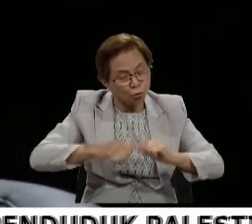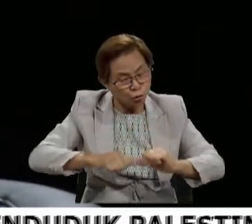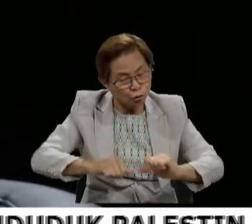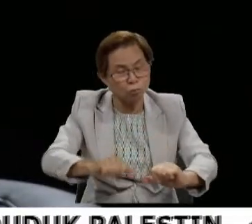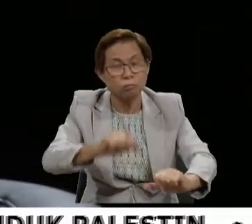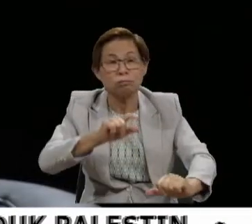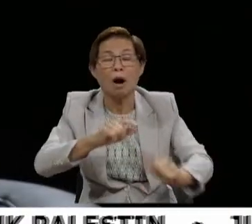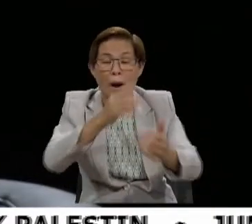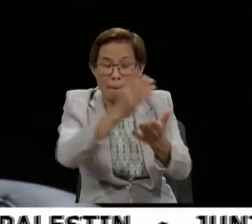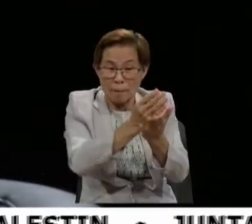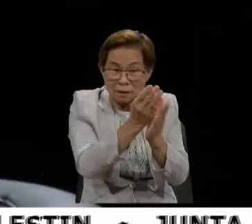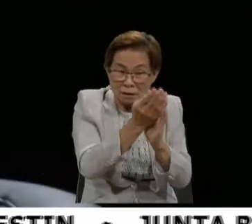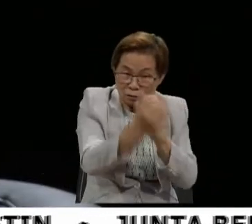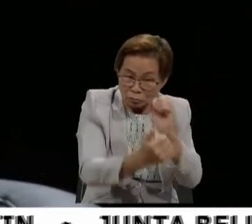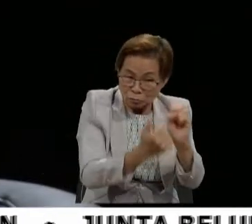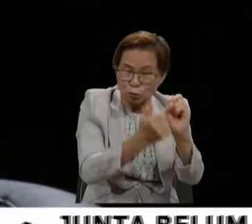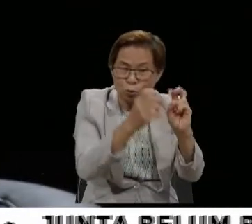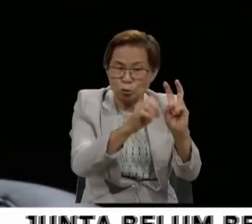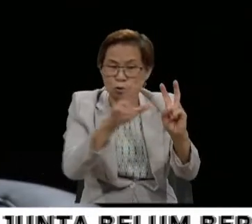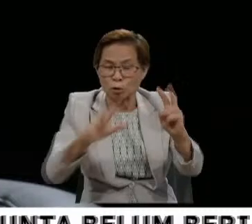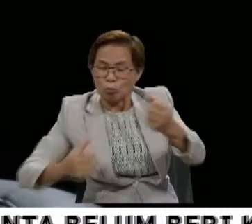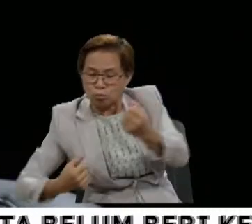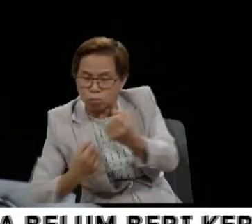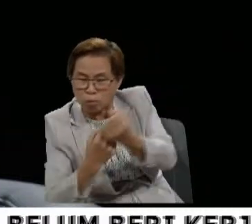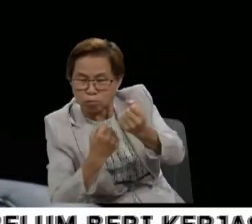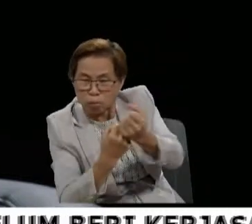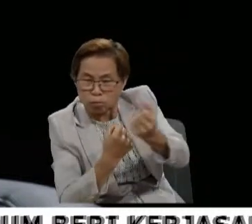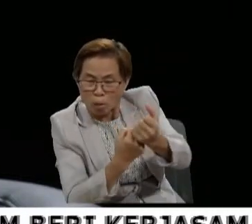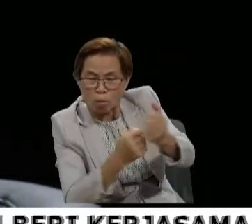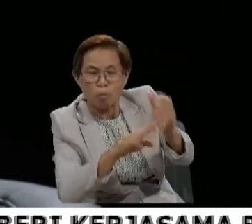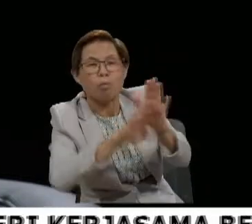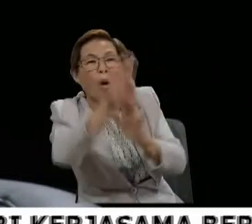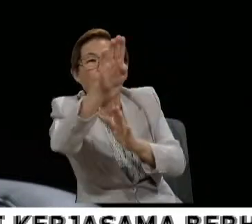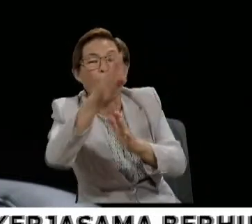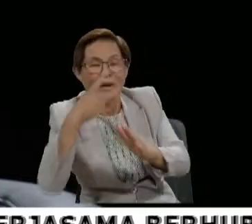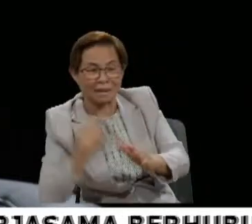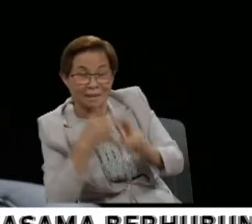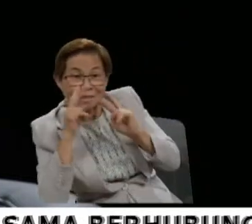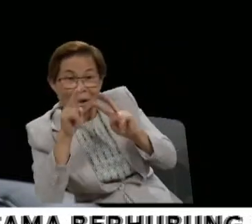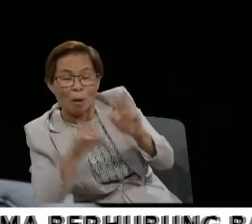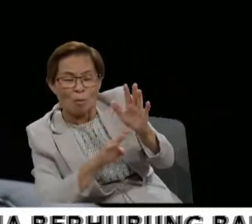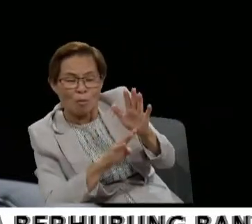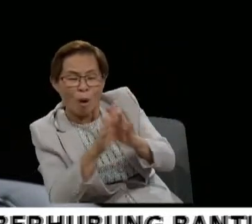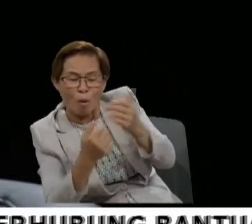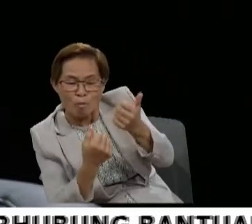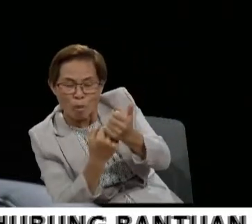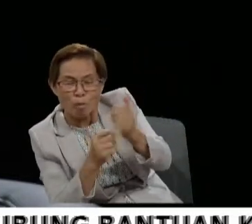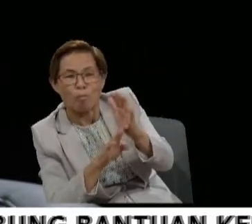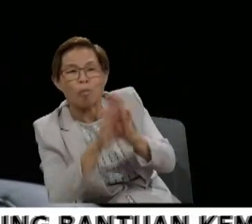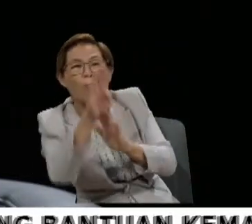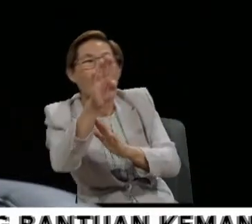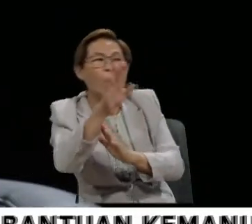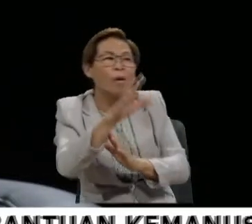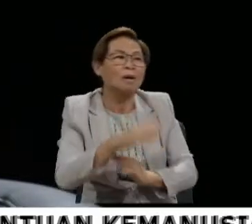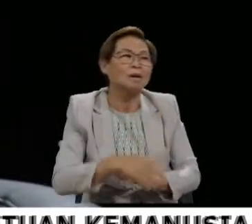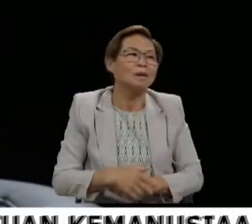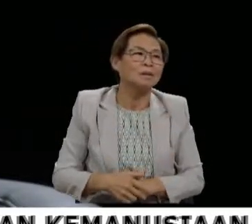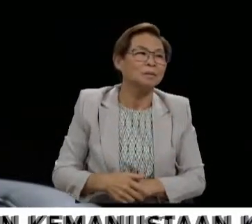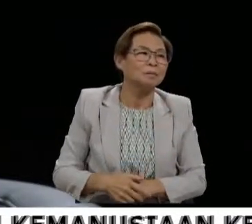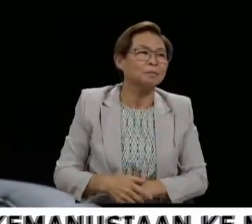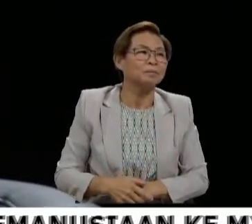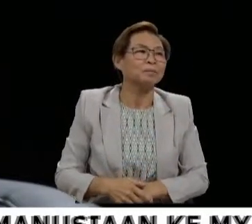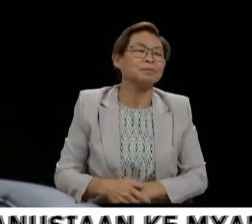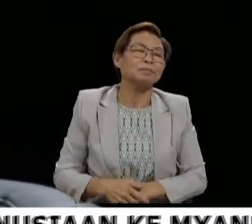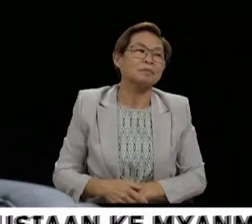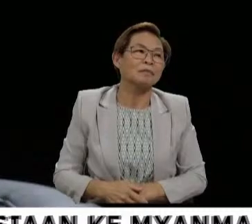ni bajet 2023 ni meny momentum yang pertumbuhan yang kita dapat lihat sekarang suku pertama suku kedua dan insya-allah sampai suku ketiga dan suku